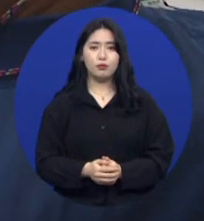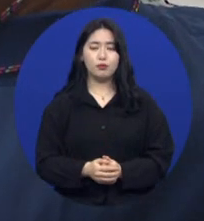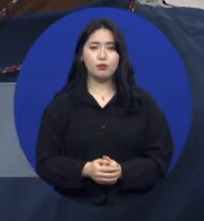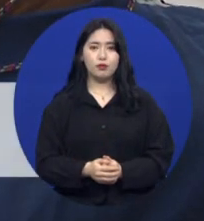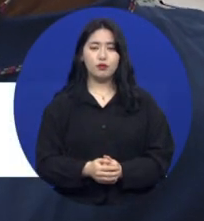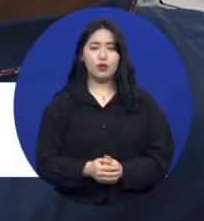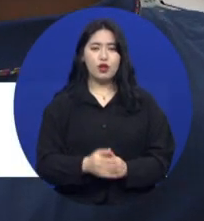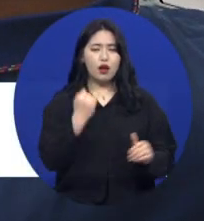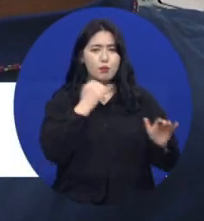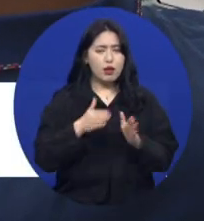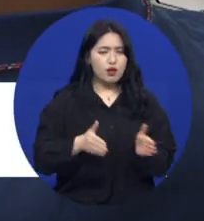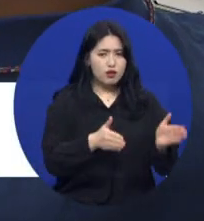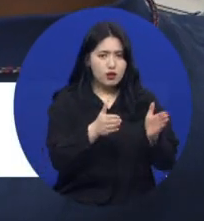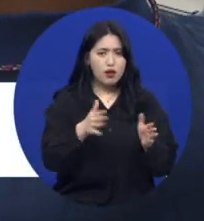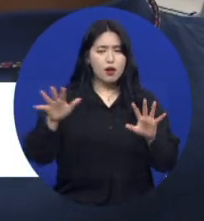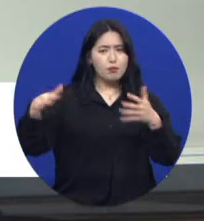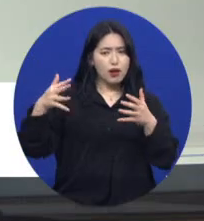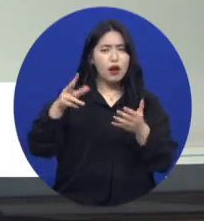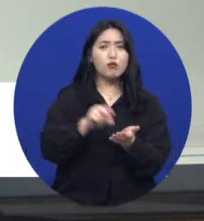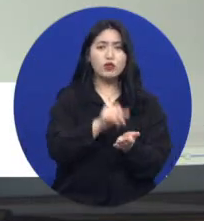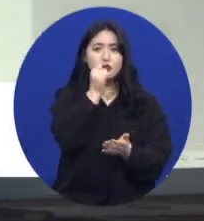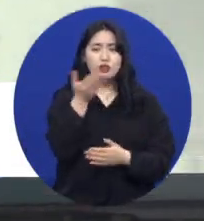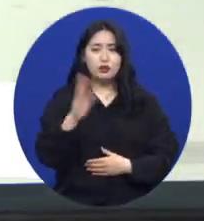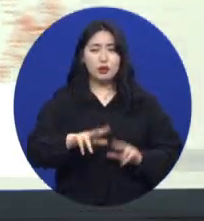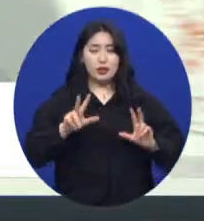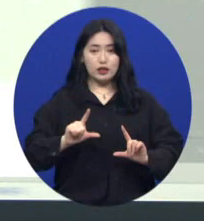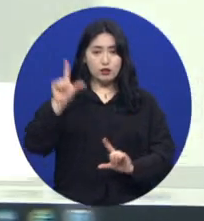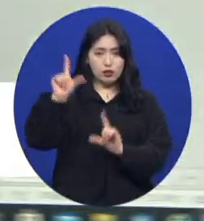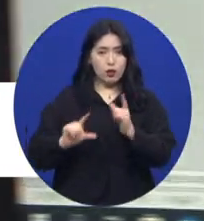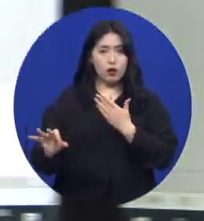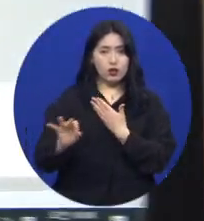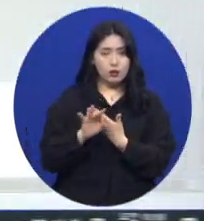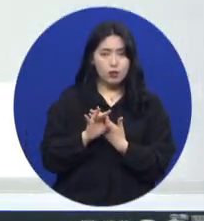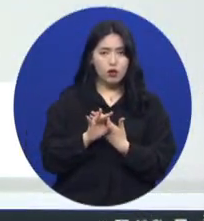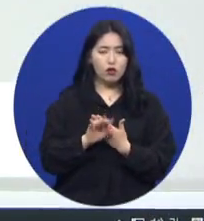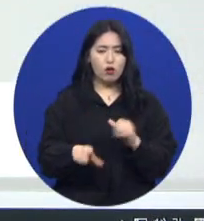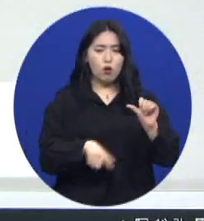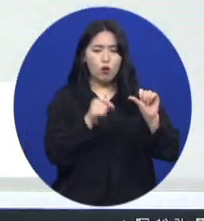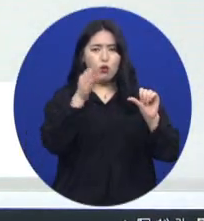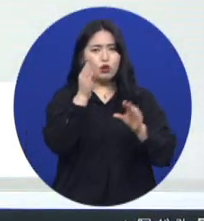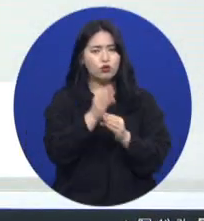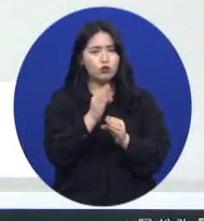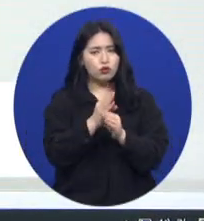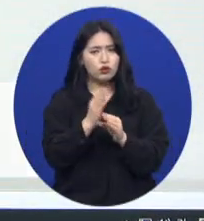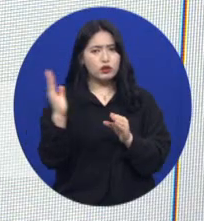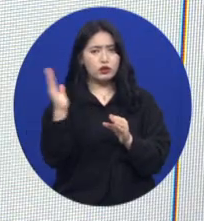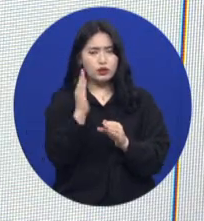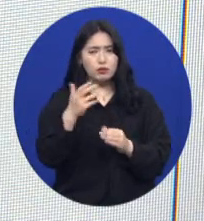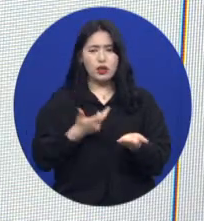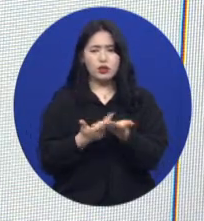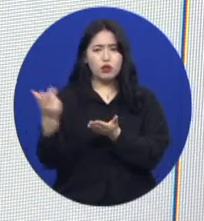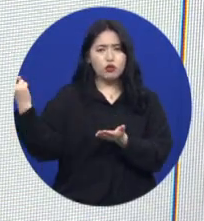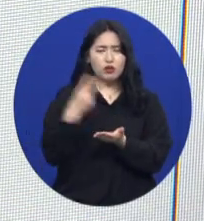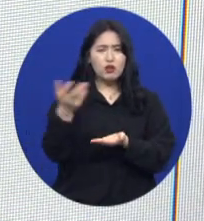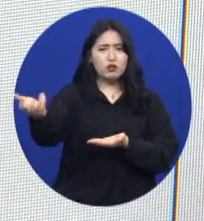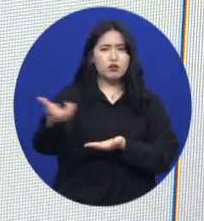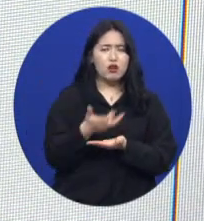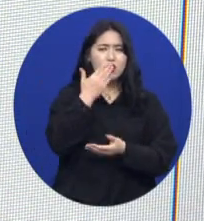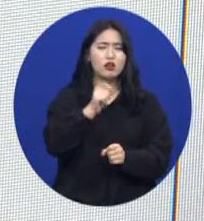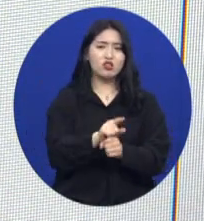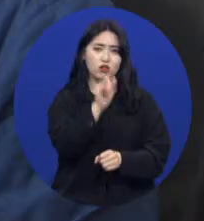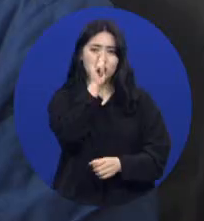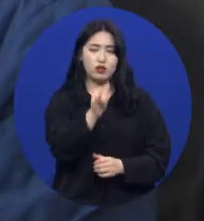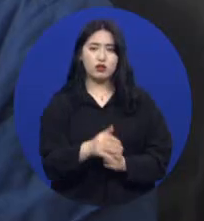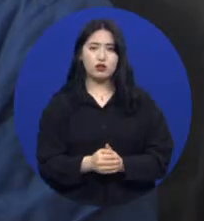혜리와 바람이 변수 이긴 하지만 지금 추세라면 이달 중순 이후 제주를 다시 덮칠 가능성이 높습니다